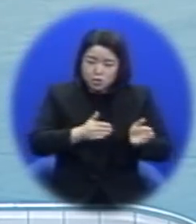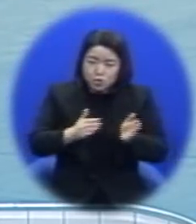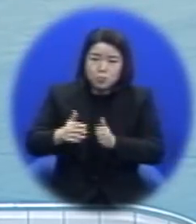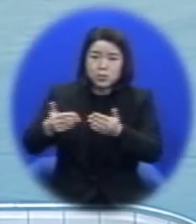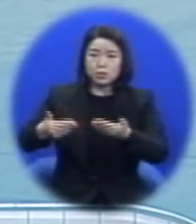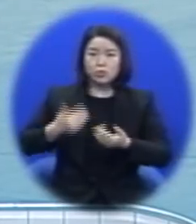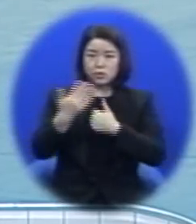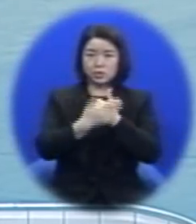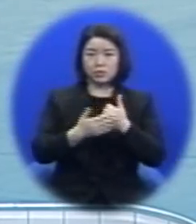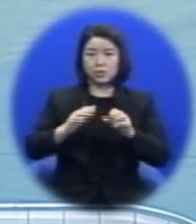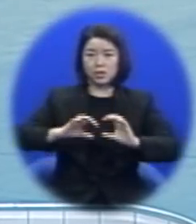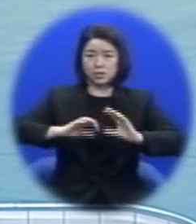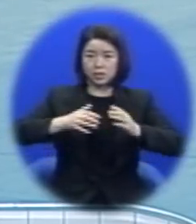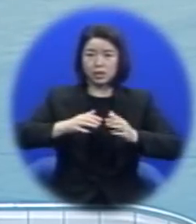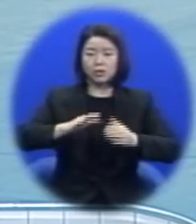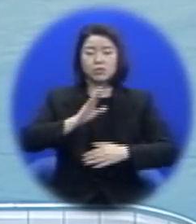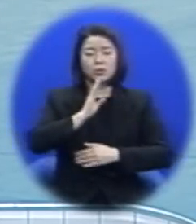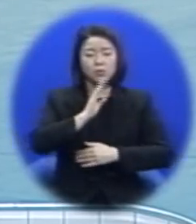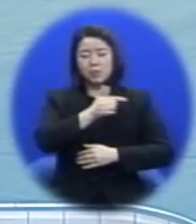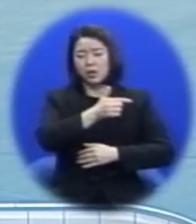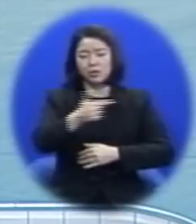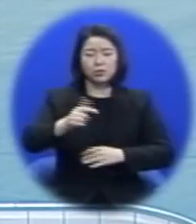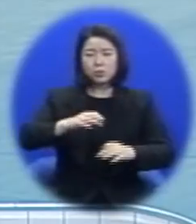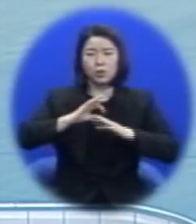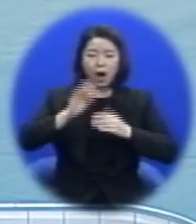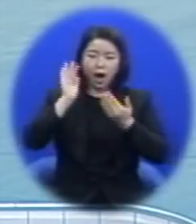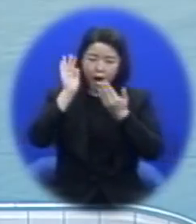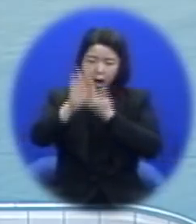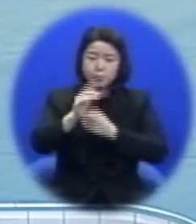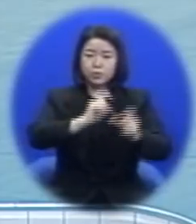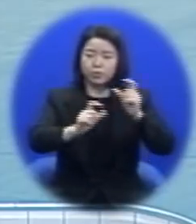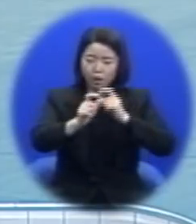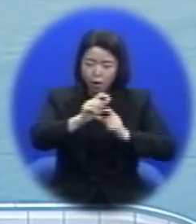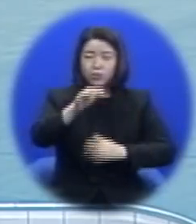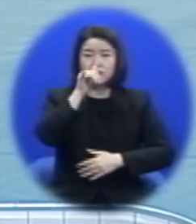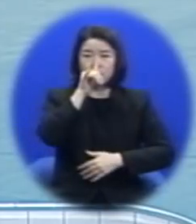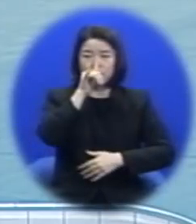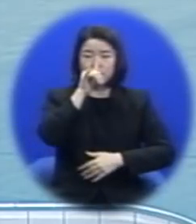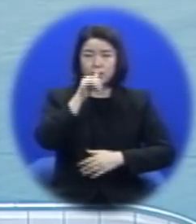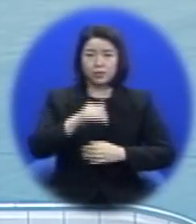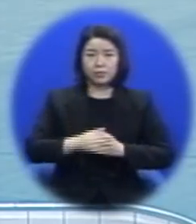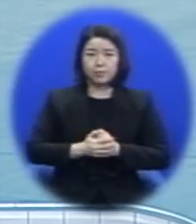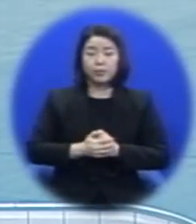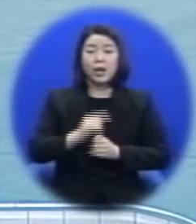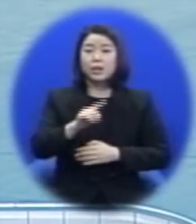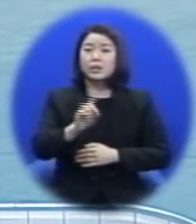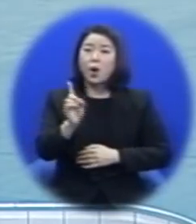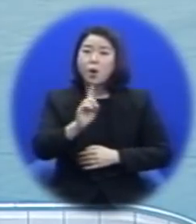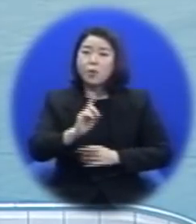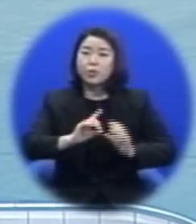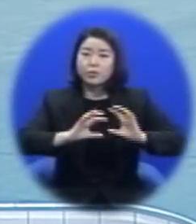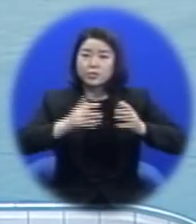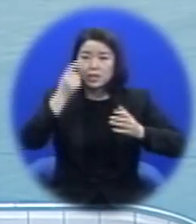은혜의 세계는 너무나도 크고 놀라웠게 앞으로 더 있다는 거예요. 그게 어떤